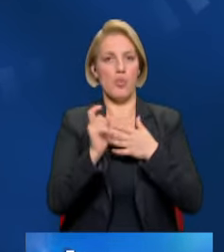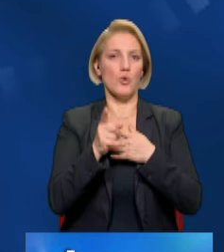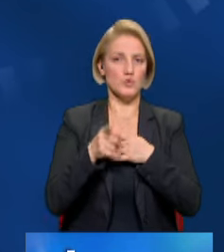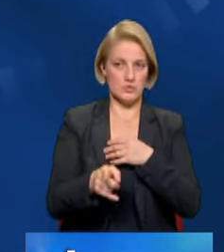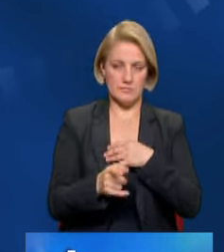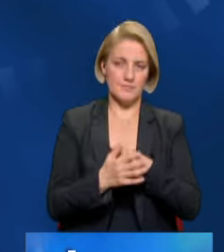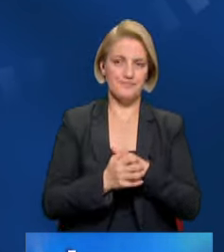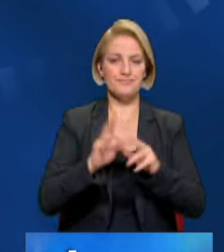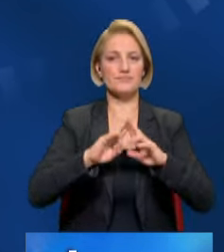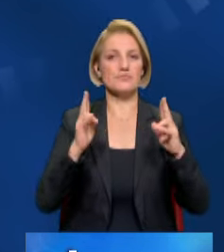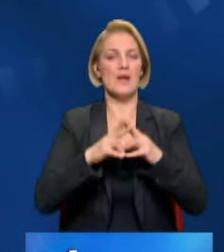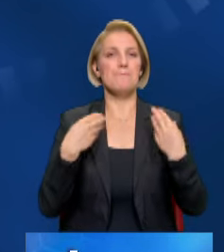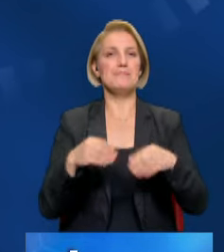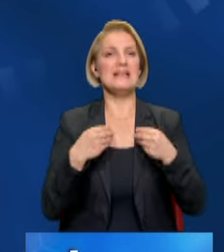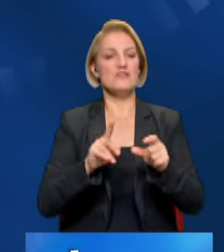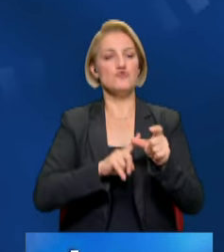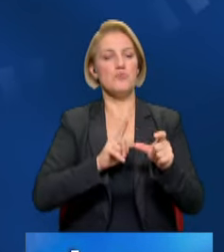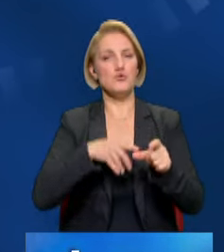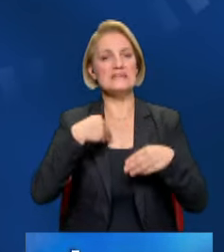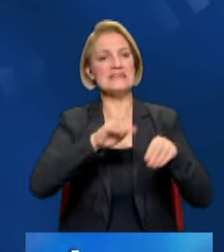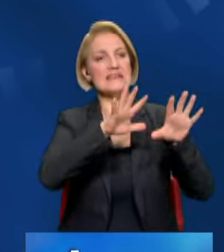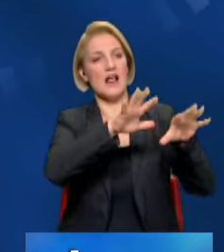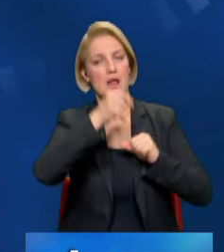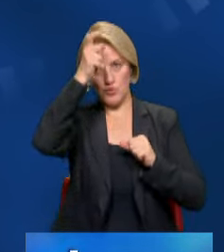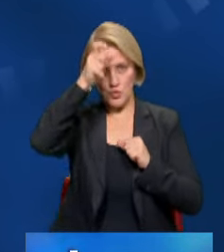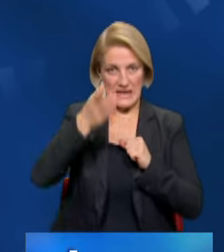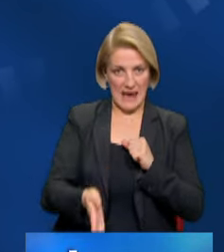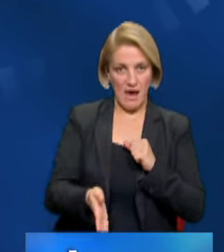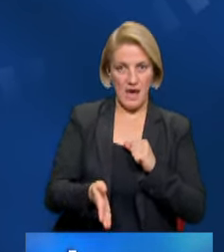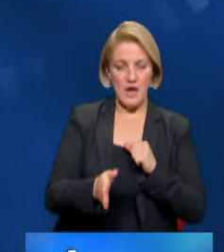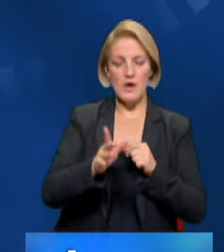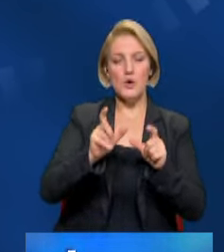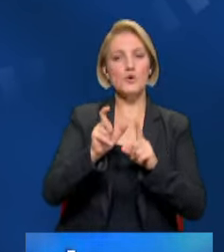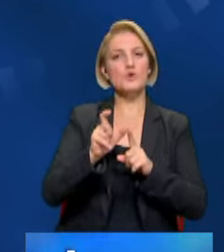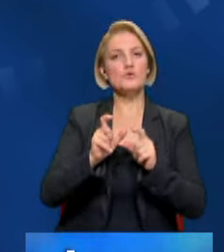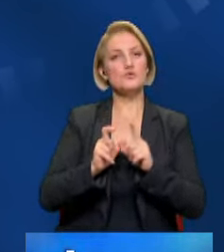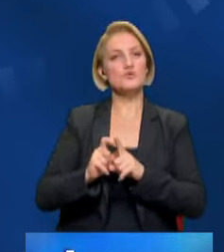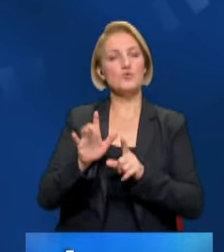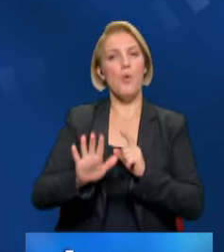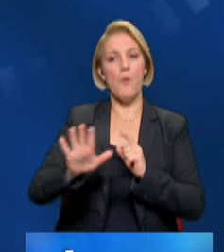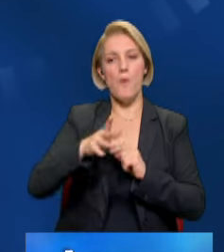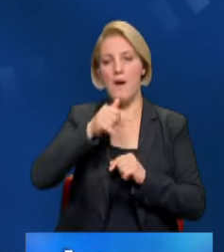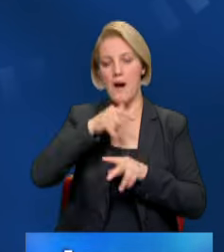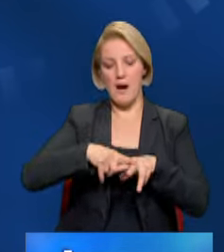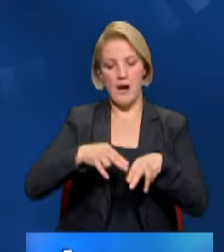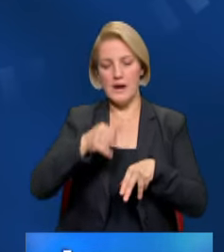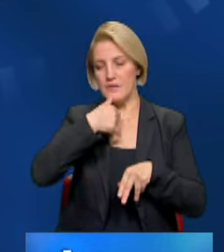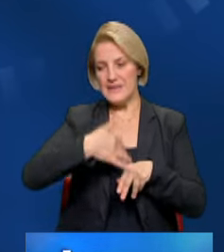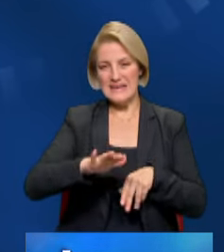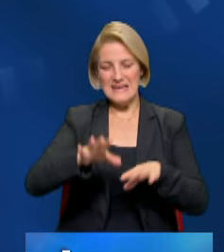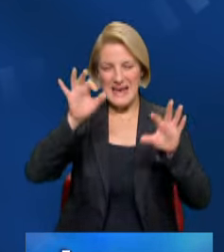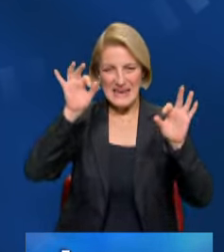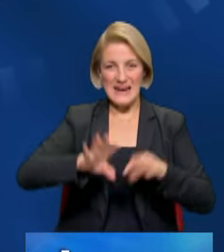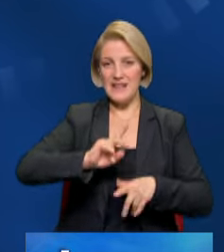gündeme gelmiş. Dünyanın plastik çöpünü satın alarak rekorlar kıran Türkiye, Doğu Akdeniz'i en çok kirleten ikinci ülke diyor